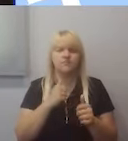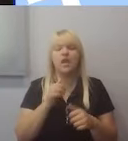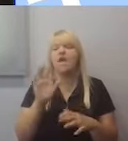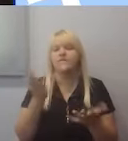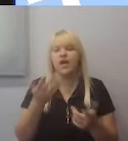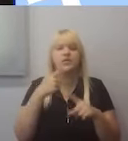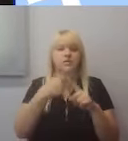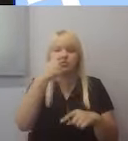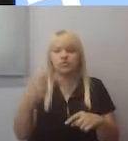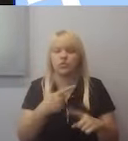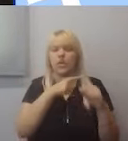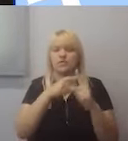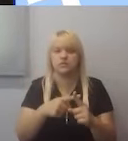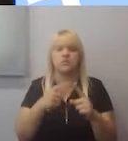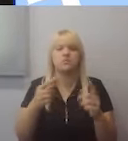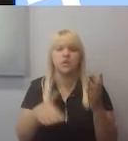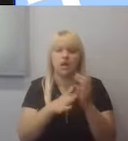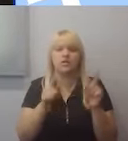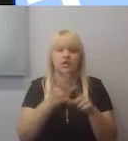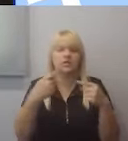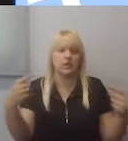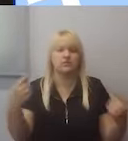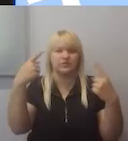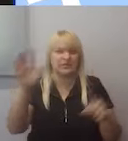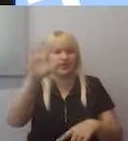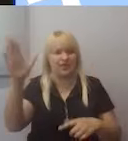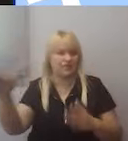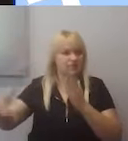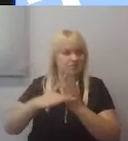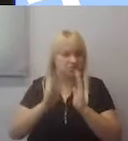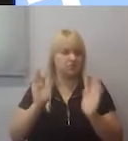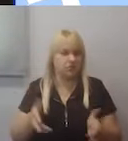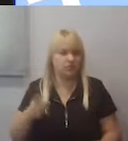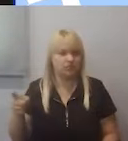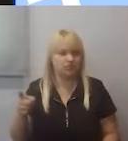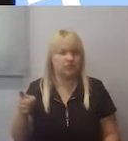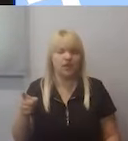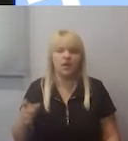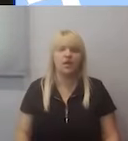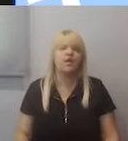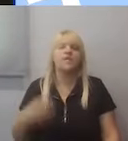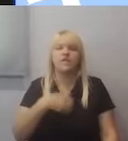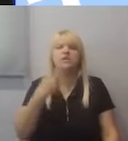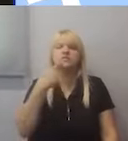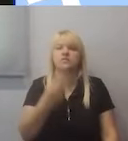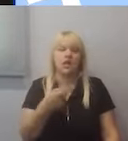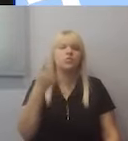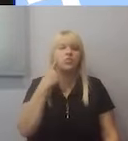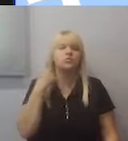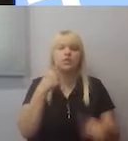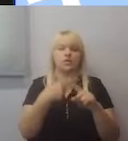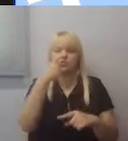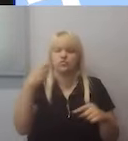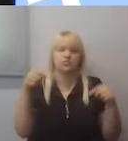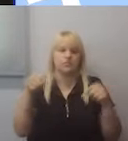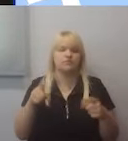nāks palīgā ar resursi no citām valstīm jāsaka tā ka visdrīzāk mūsu x stunda būs saistīta arī ar